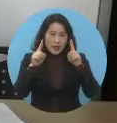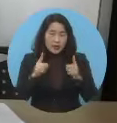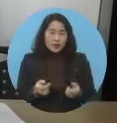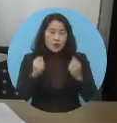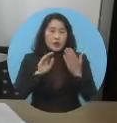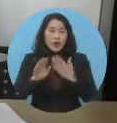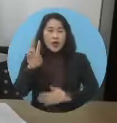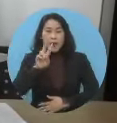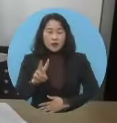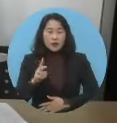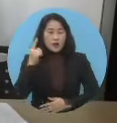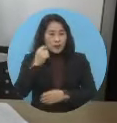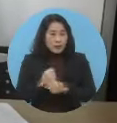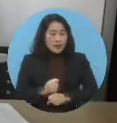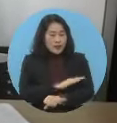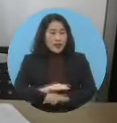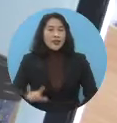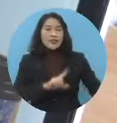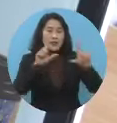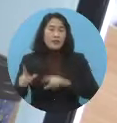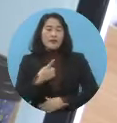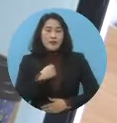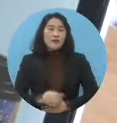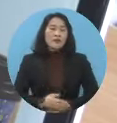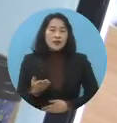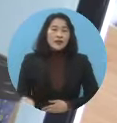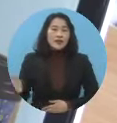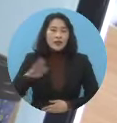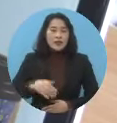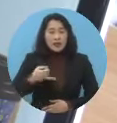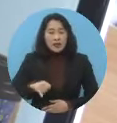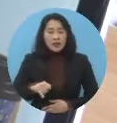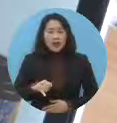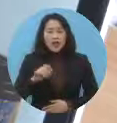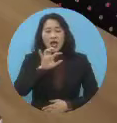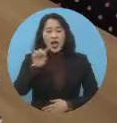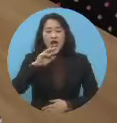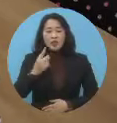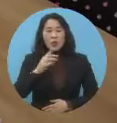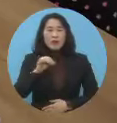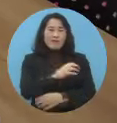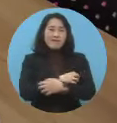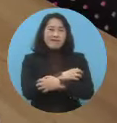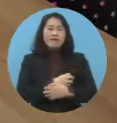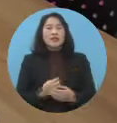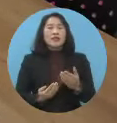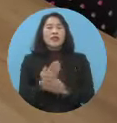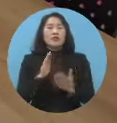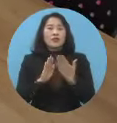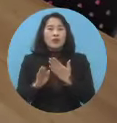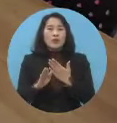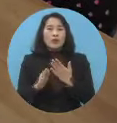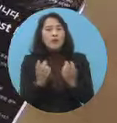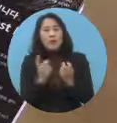반도체 연구원으로 일하며 남부럽지 않은 생활을 누렸습니다 하지만 딸이 아토피를 심하게 앓기 시작하면서 지푸라기라도